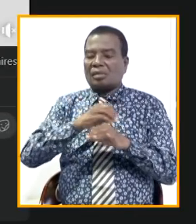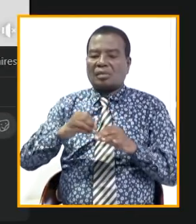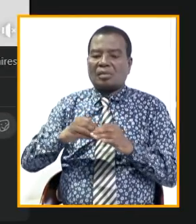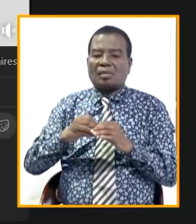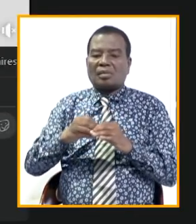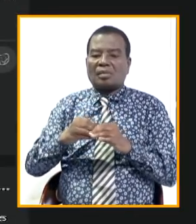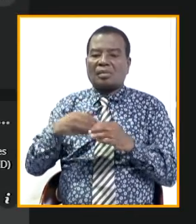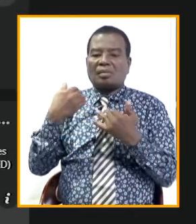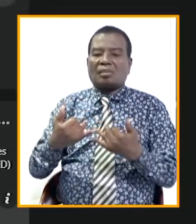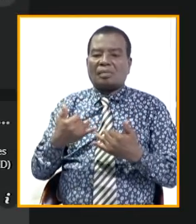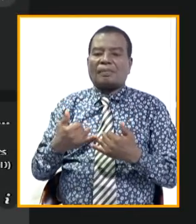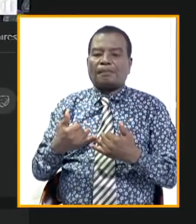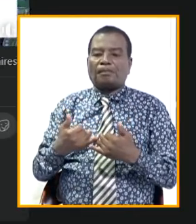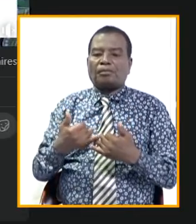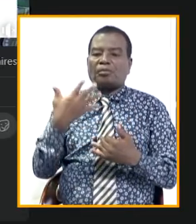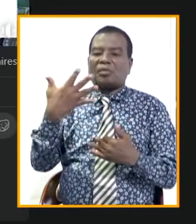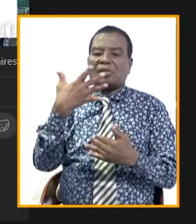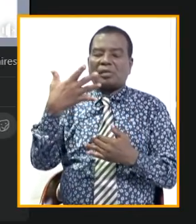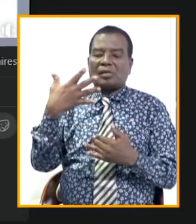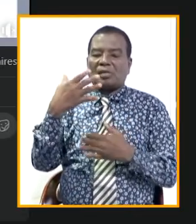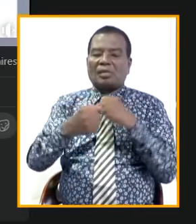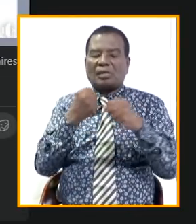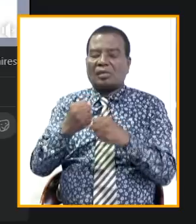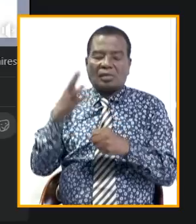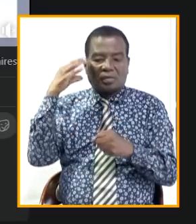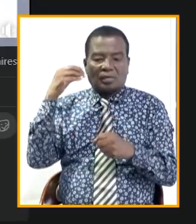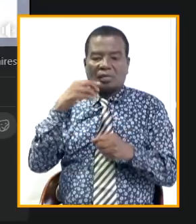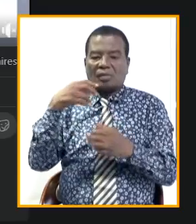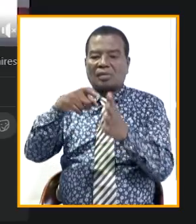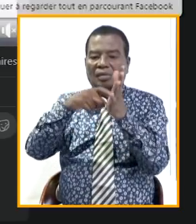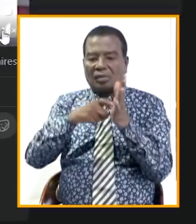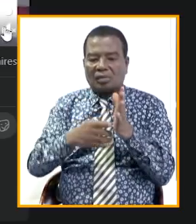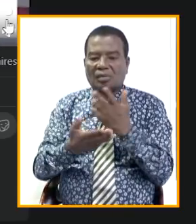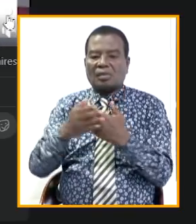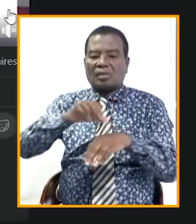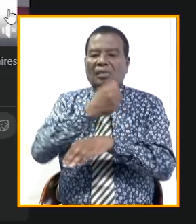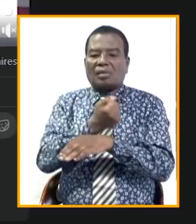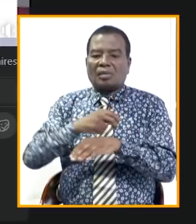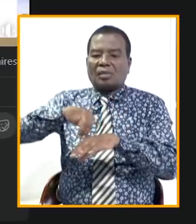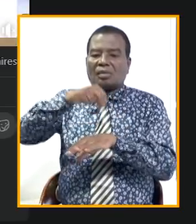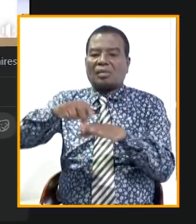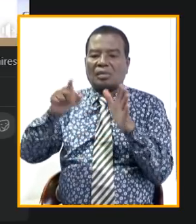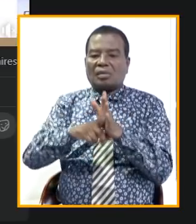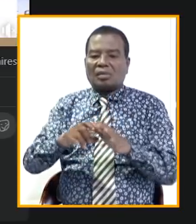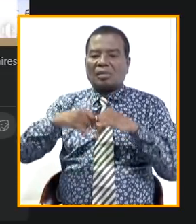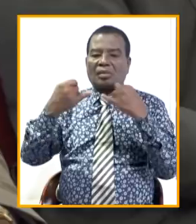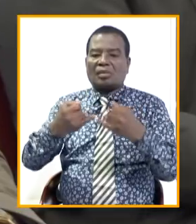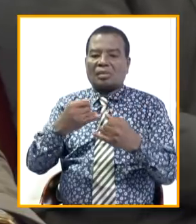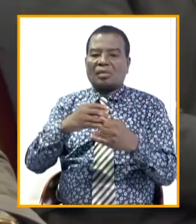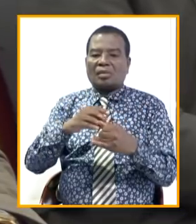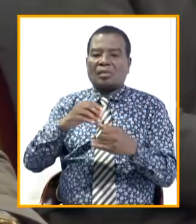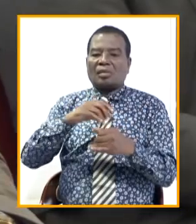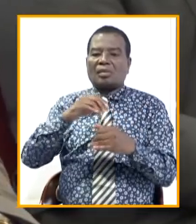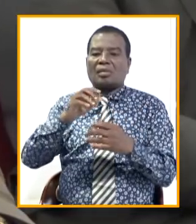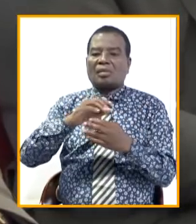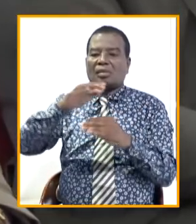réguler. Désormais, 5 ans d'expérience professionnelle sont exigés par l'Autorité nationale de la presse, ANP, au lieu de